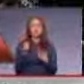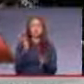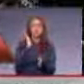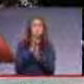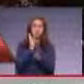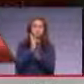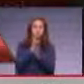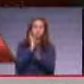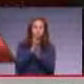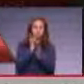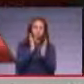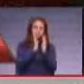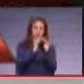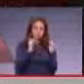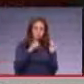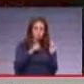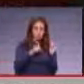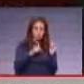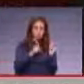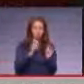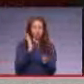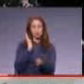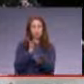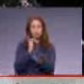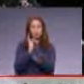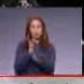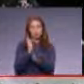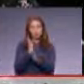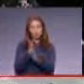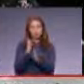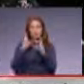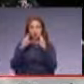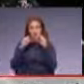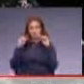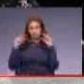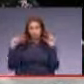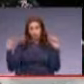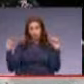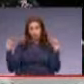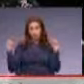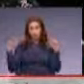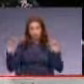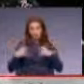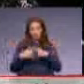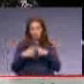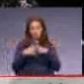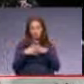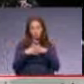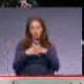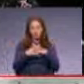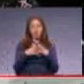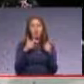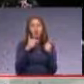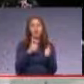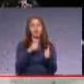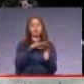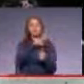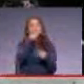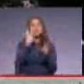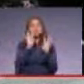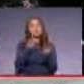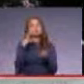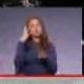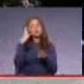الممثلين مع بعض، وده كان حصل زمان. احنا كنا بنشتغل مع لبنان، كنا بنعمل الافلام، كنا بنعمل افلام في لبنان